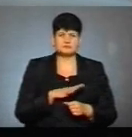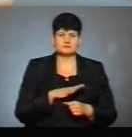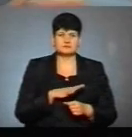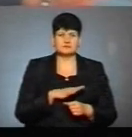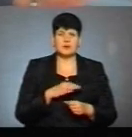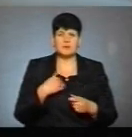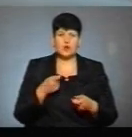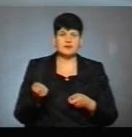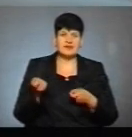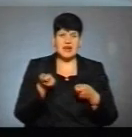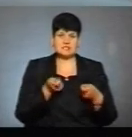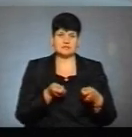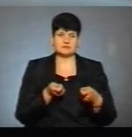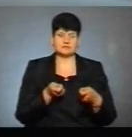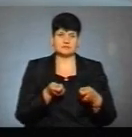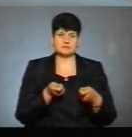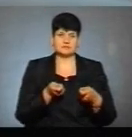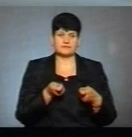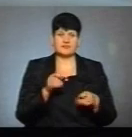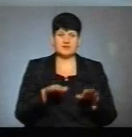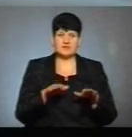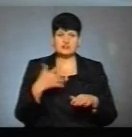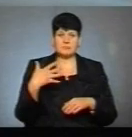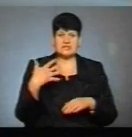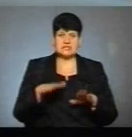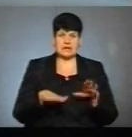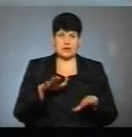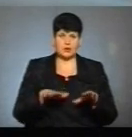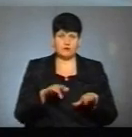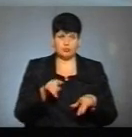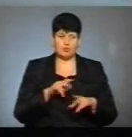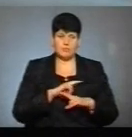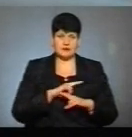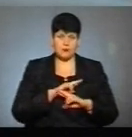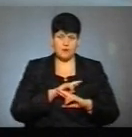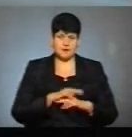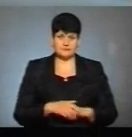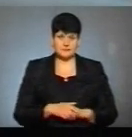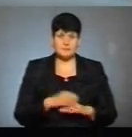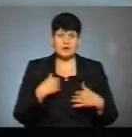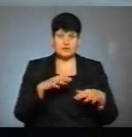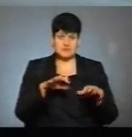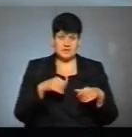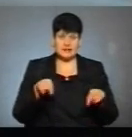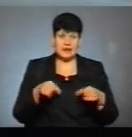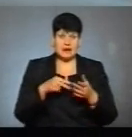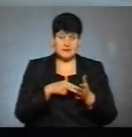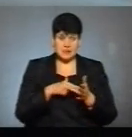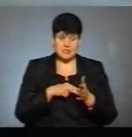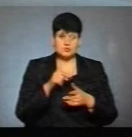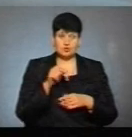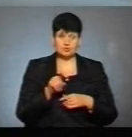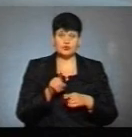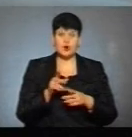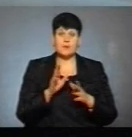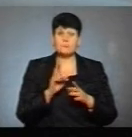Ми його несли. Він важив 50 кілограм в той момент, як вмирав. Ми його забрали на реабілітацію, тому що його вже